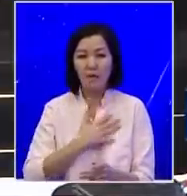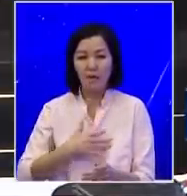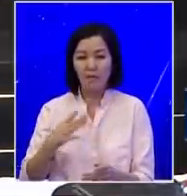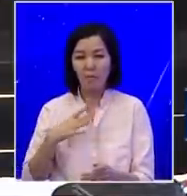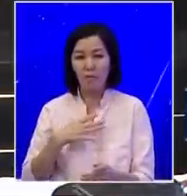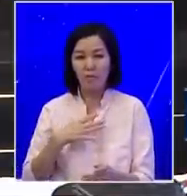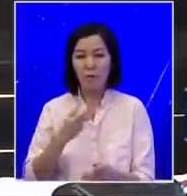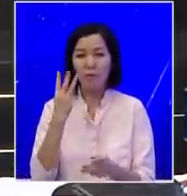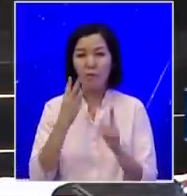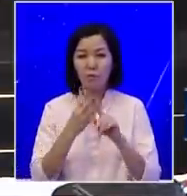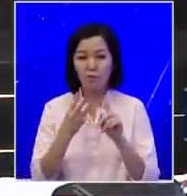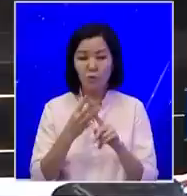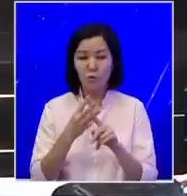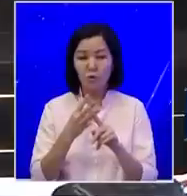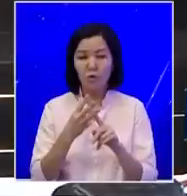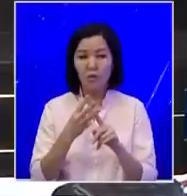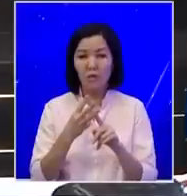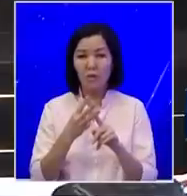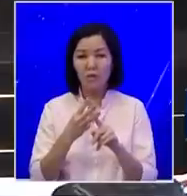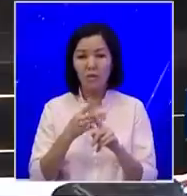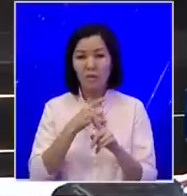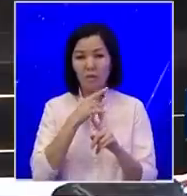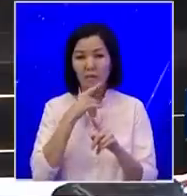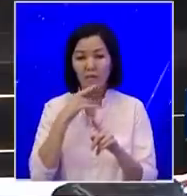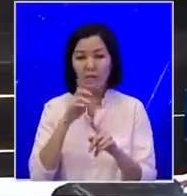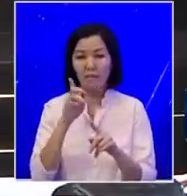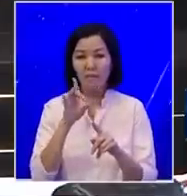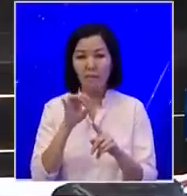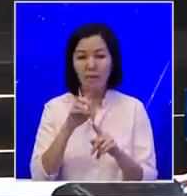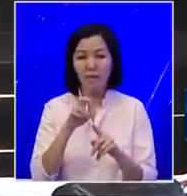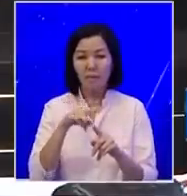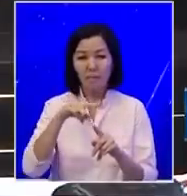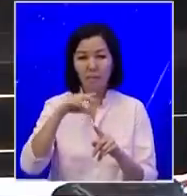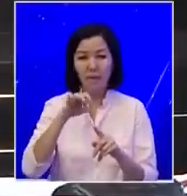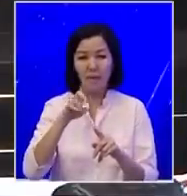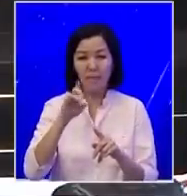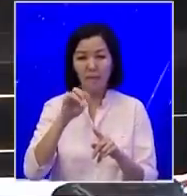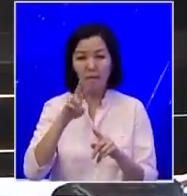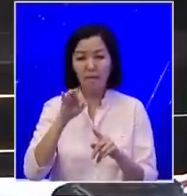Белорус майданында соғыстым. Бірінші, екінші Прибалтика майданында соғыстым.